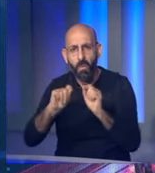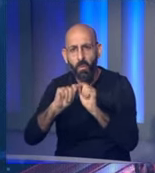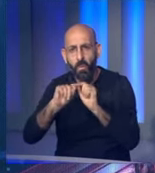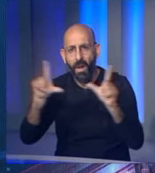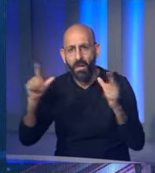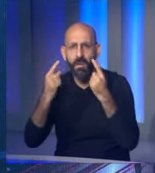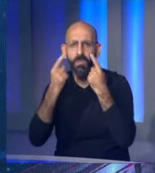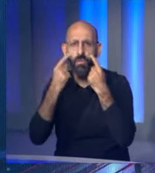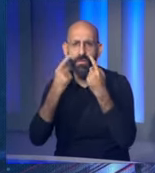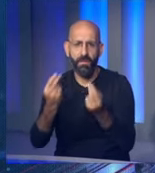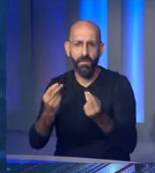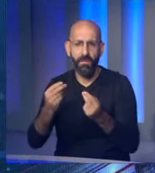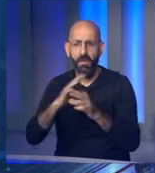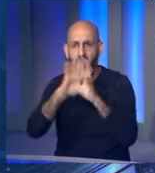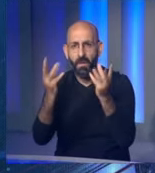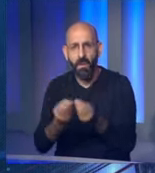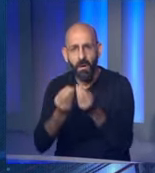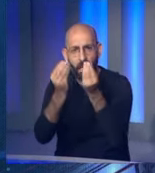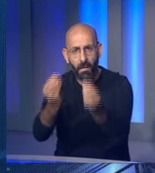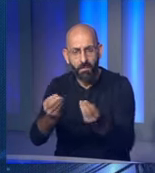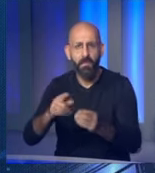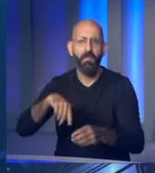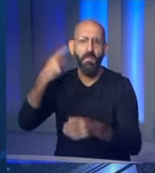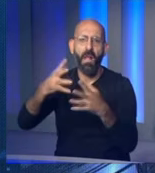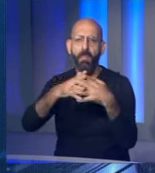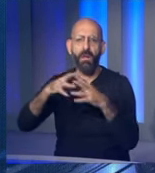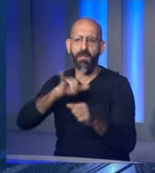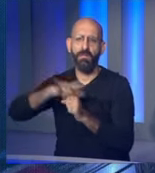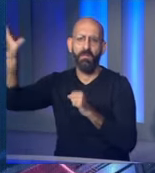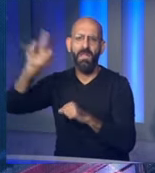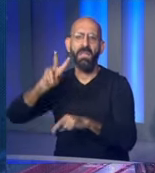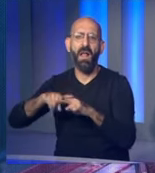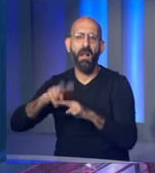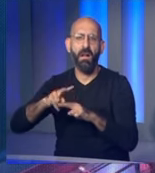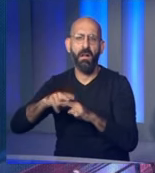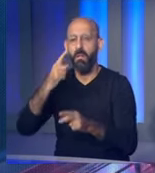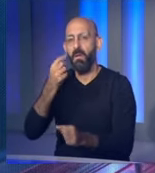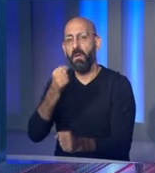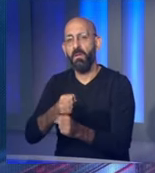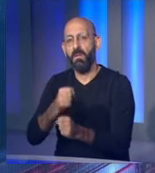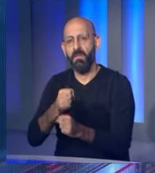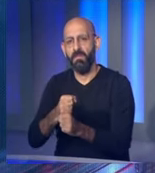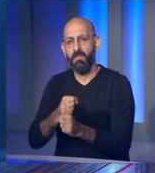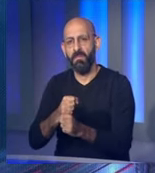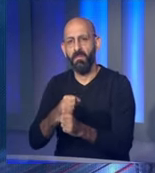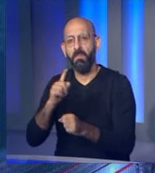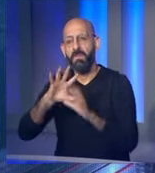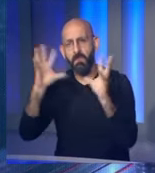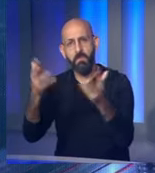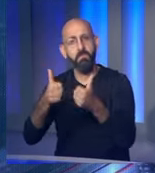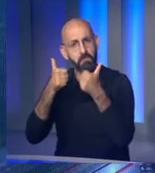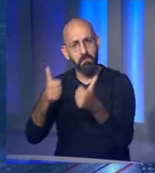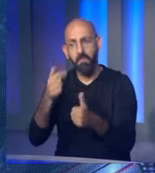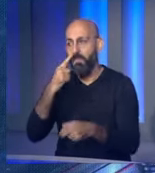التفاصيل التقنيه وبتها قبل الانتقال الى المرحلات التاليه التي ستكون مغادره اوكستين الى اسرائيل